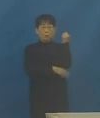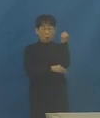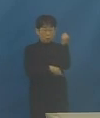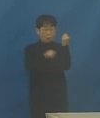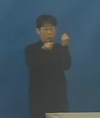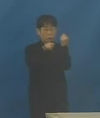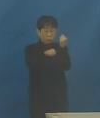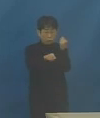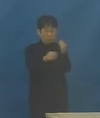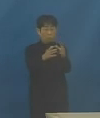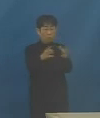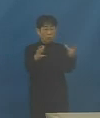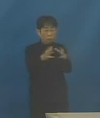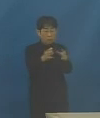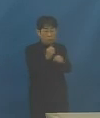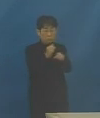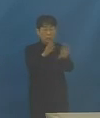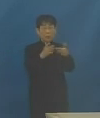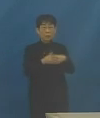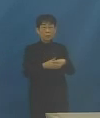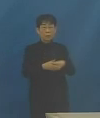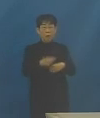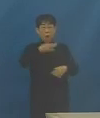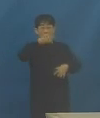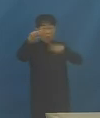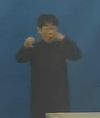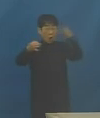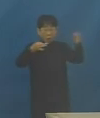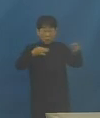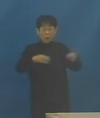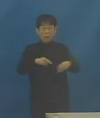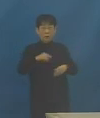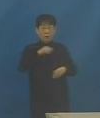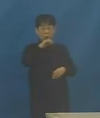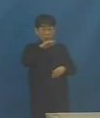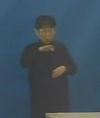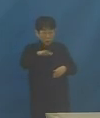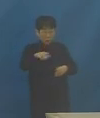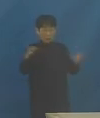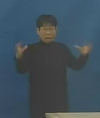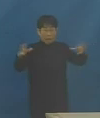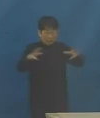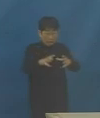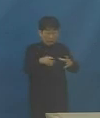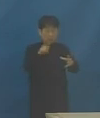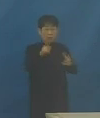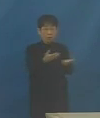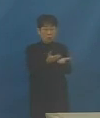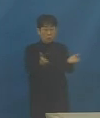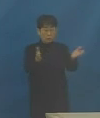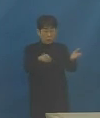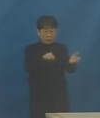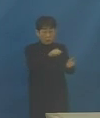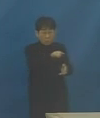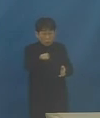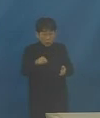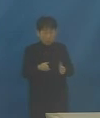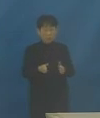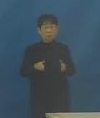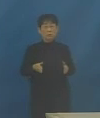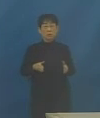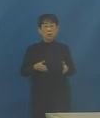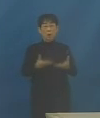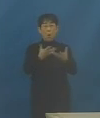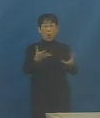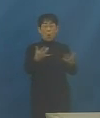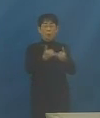で大声だとかあるいは大皿だとか大騒ぎのほうがよほど控えるべきものであって大人数について